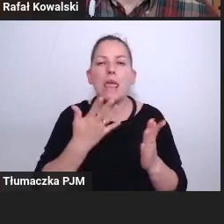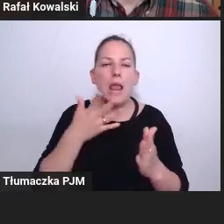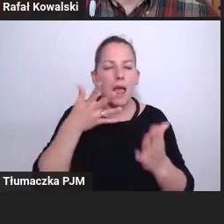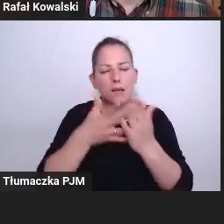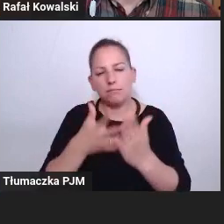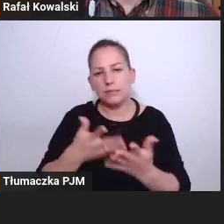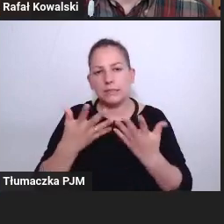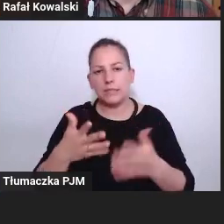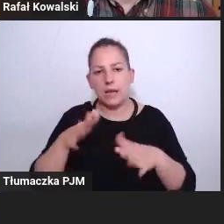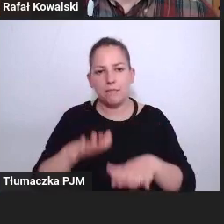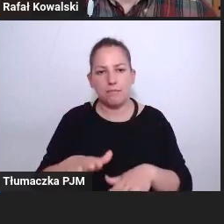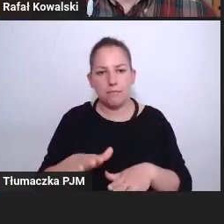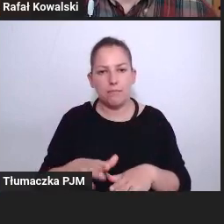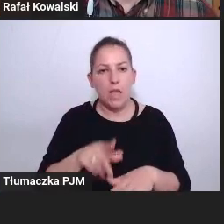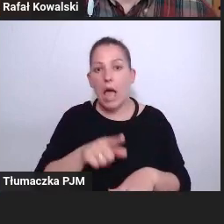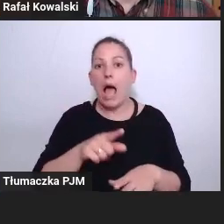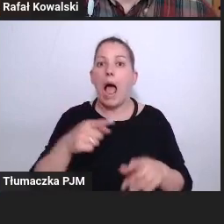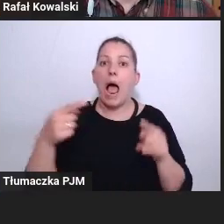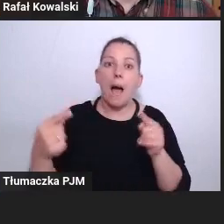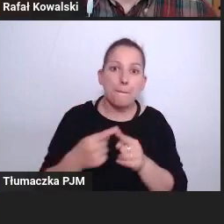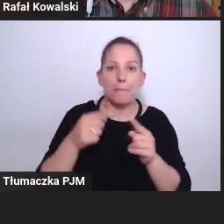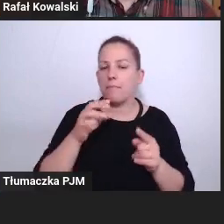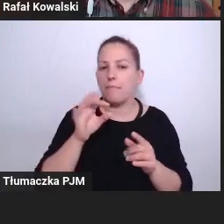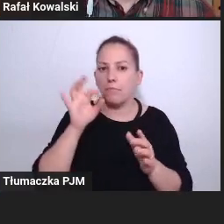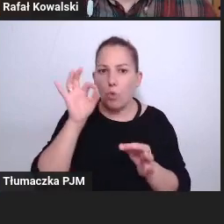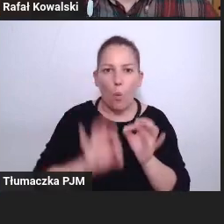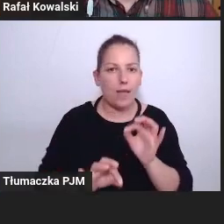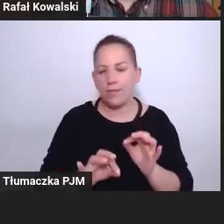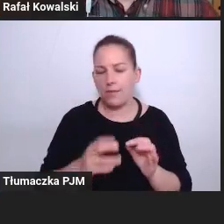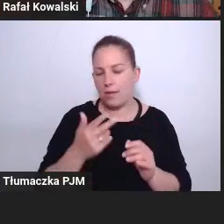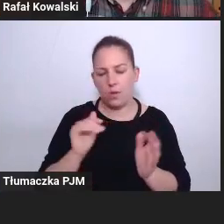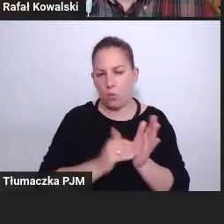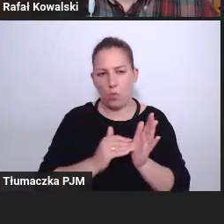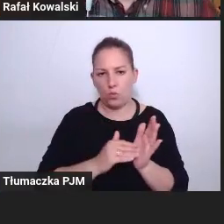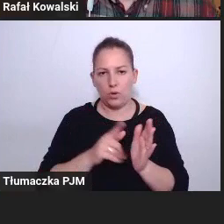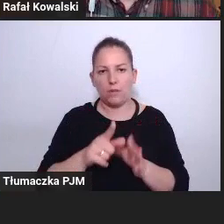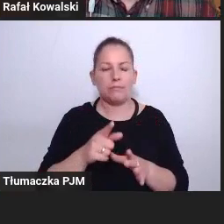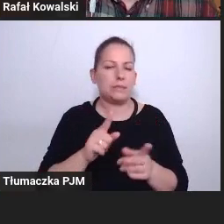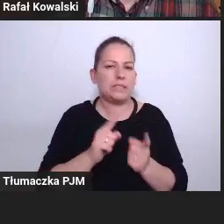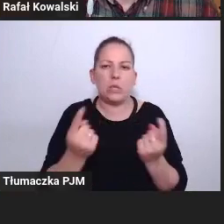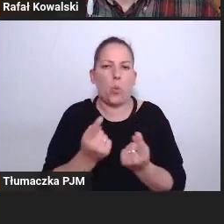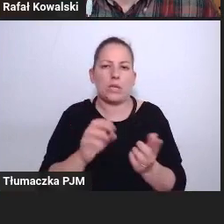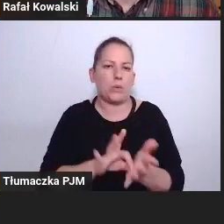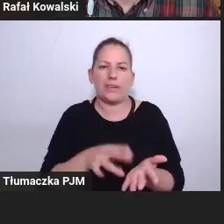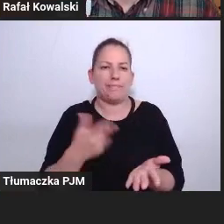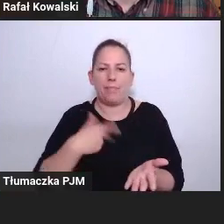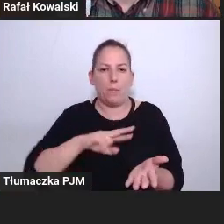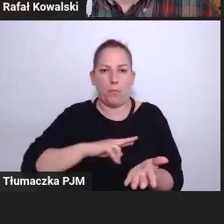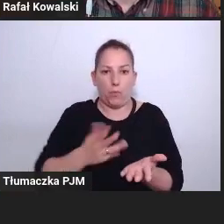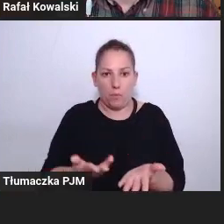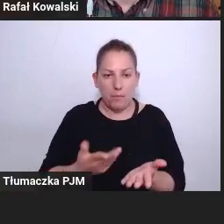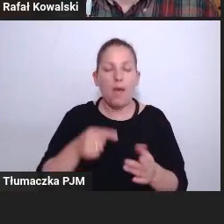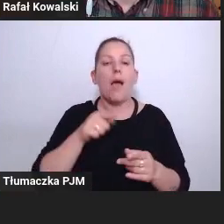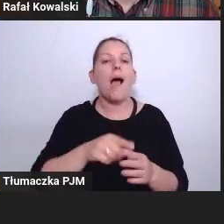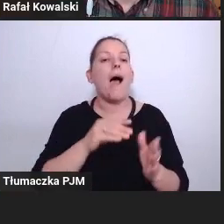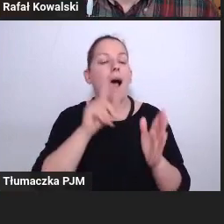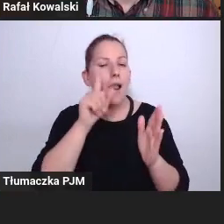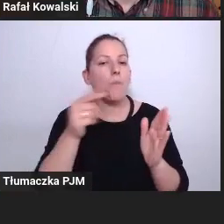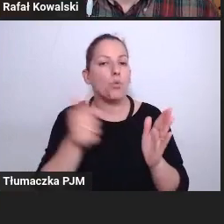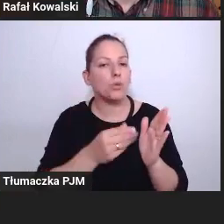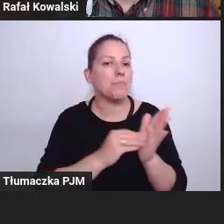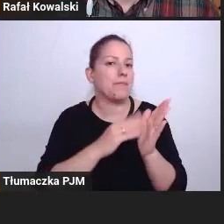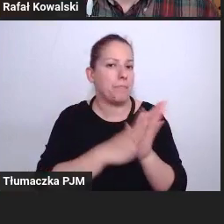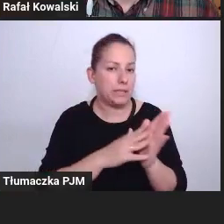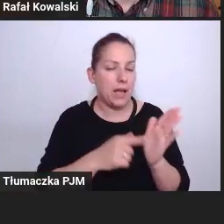To jest tylko zamiar, to nie musi się sprawdzić, no bo to jest tak, że sytuacja może się zmienić, ale jednak to powinniśmy wpisać. I druga